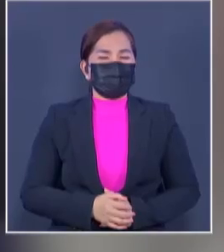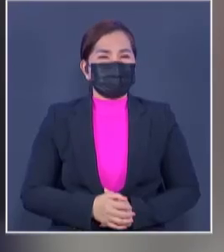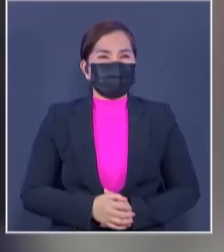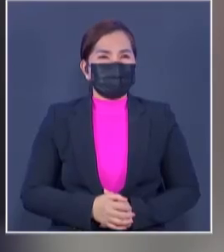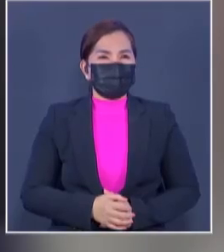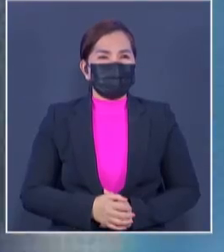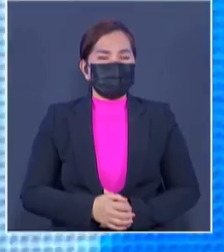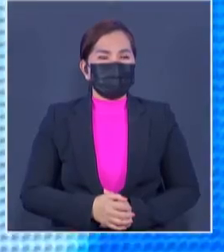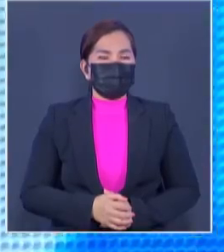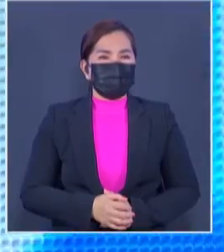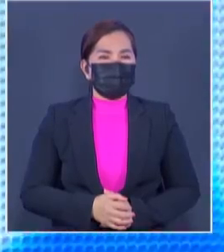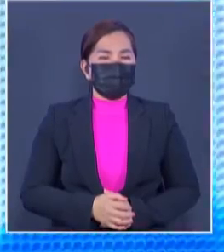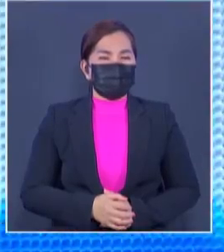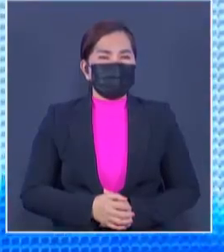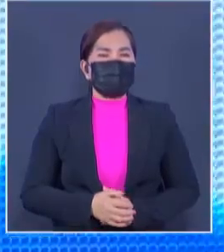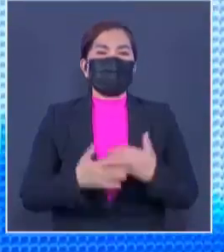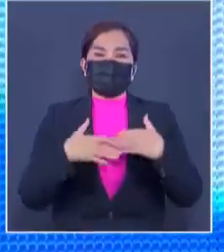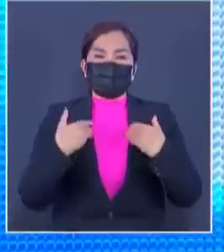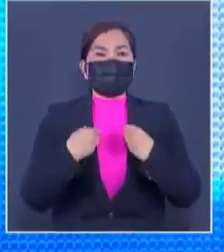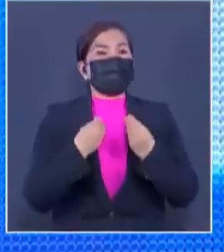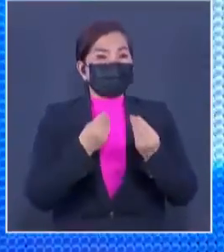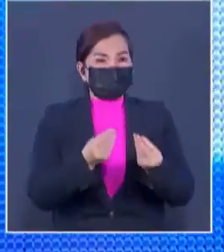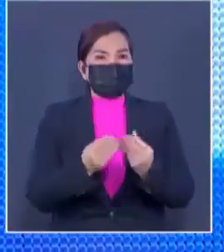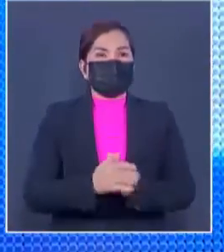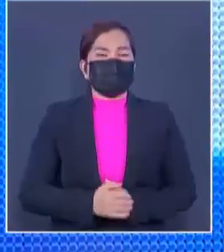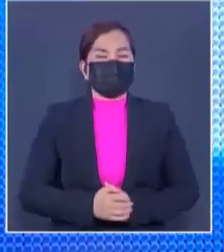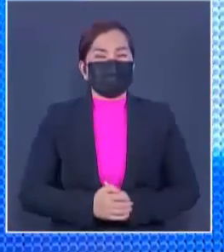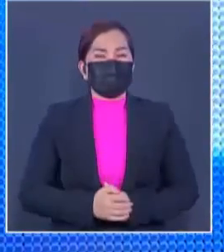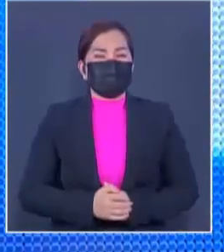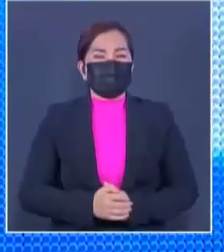ขอแสดงความยินดีกับว่าที่คุณพ่อคุณแม่ป้ายแดงด้วยนะคะ